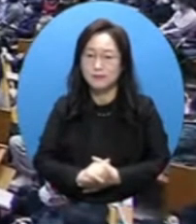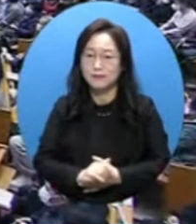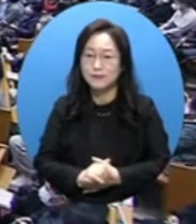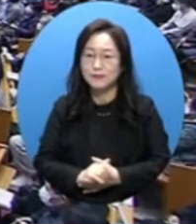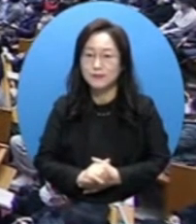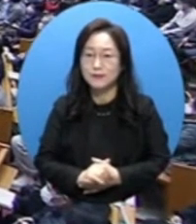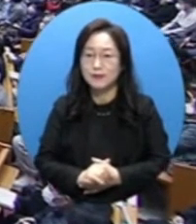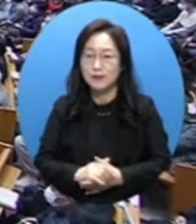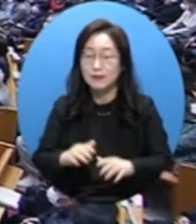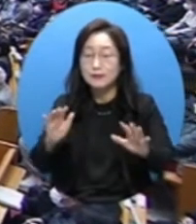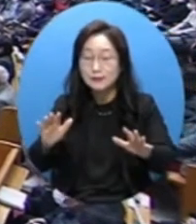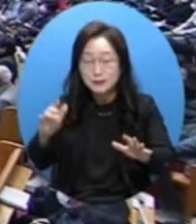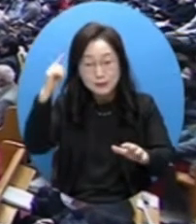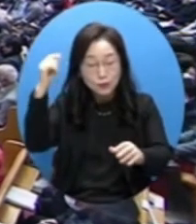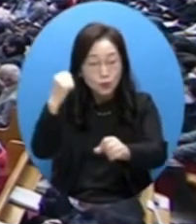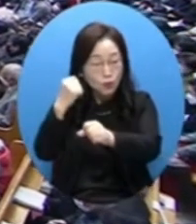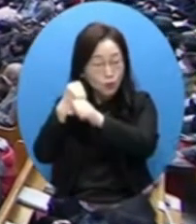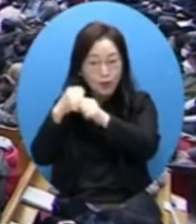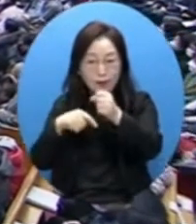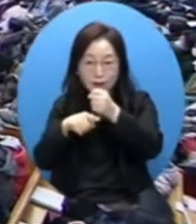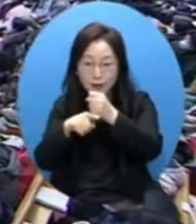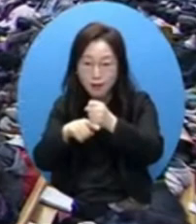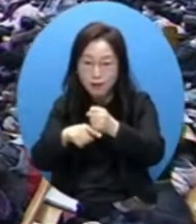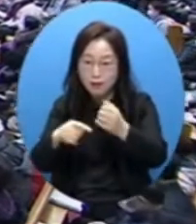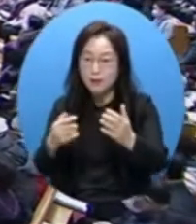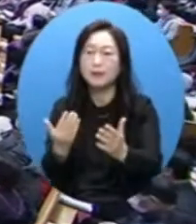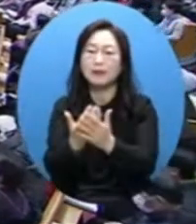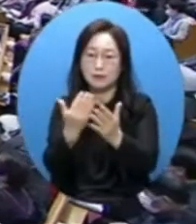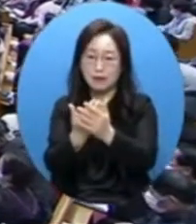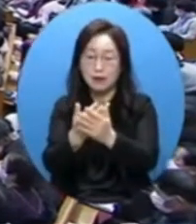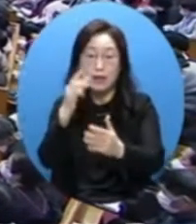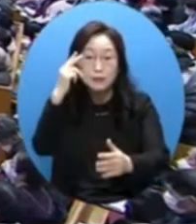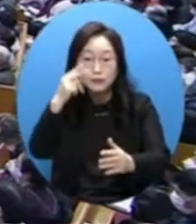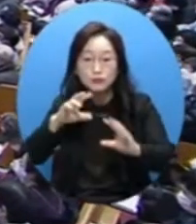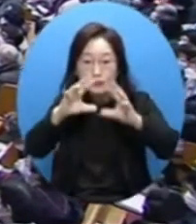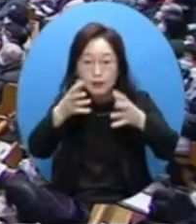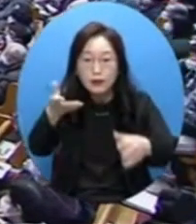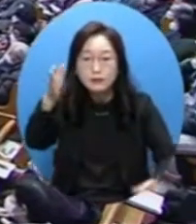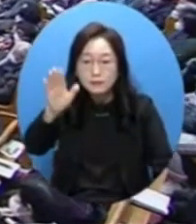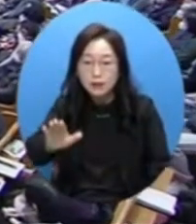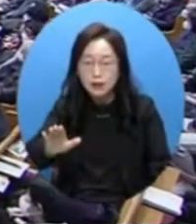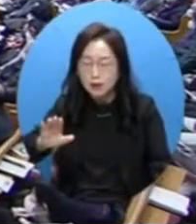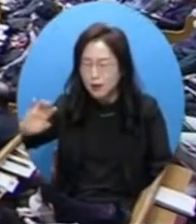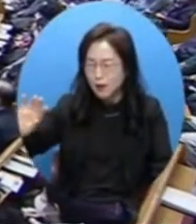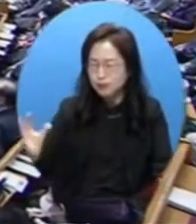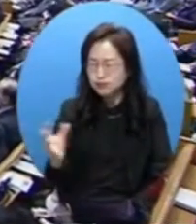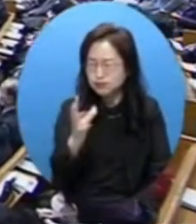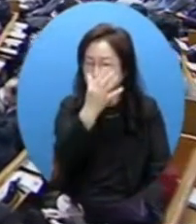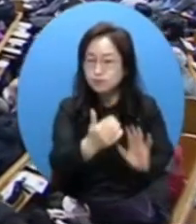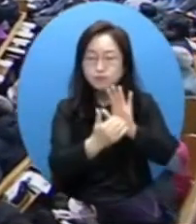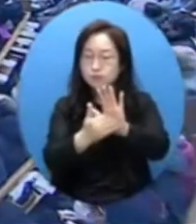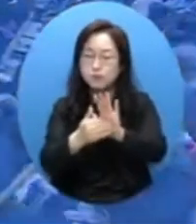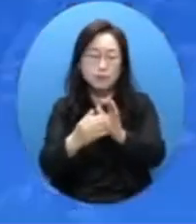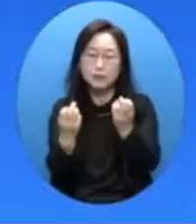이 광풍에 발달된 미국도 이 토네도 광풍을 막아내지 못합니다.